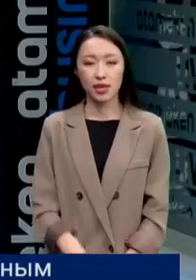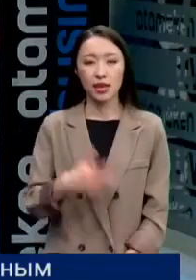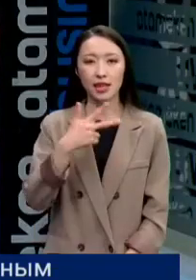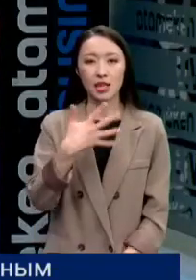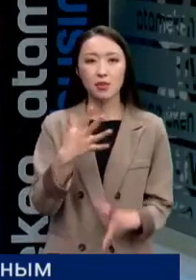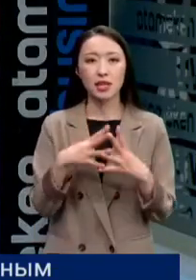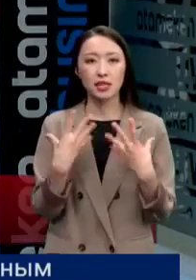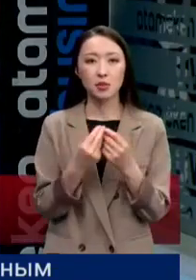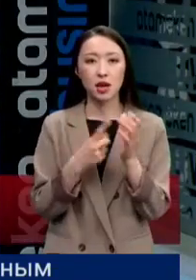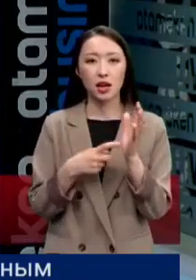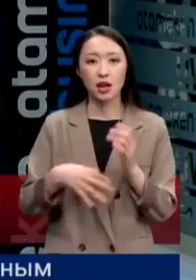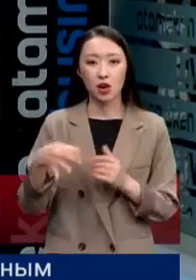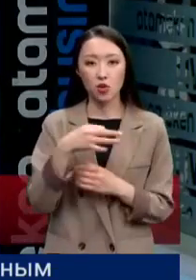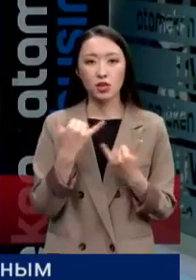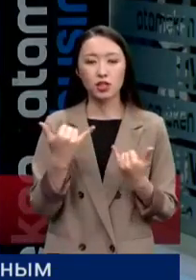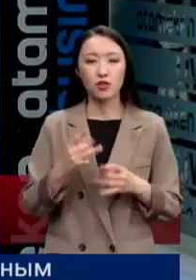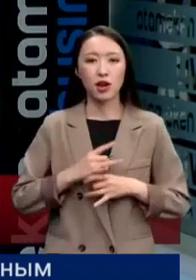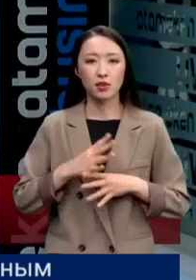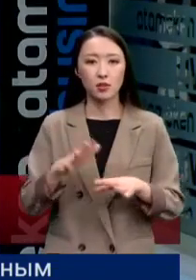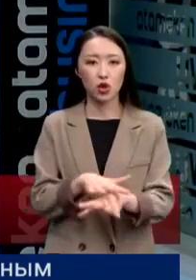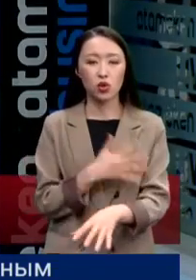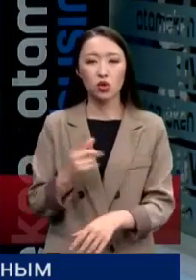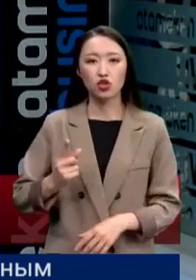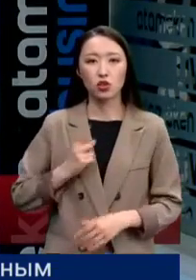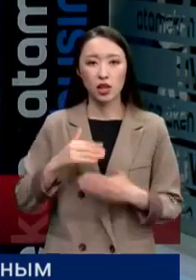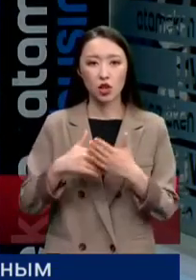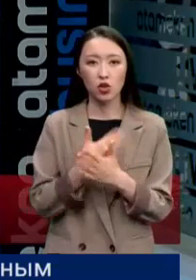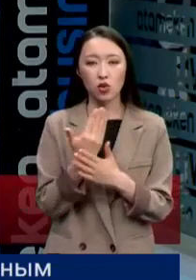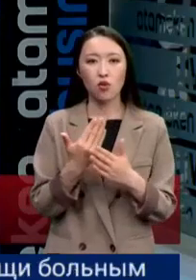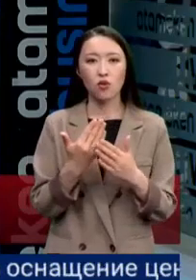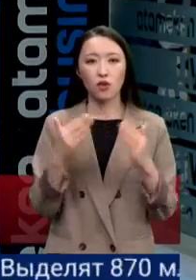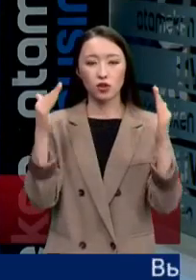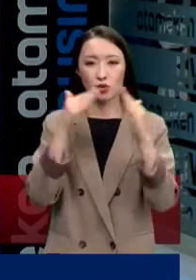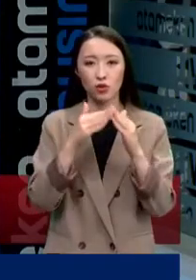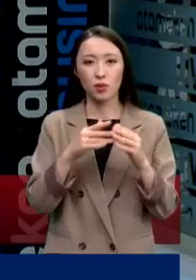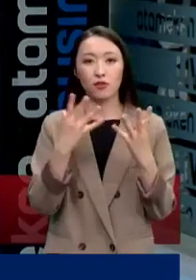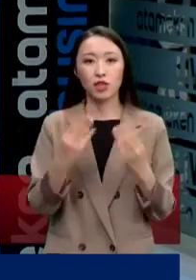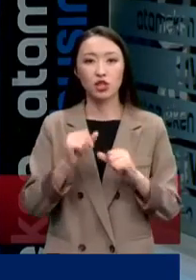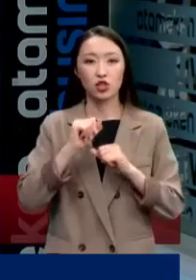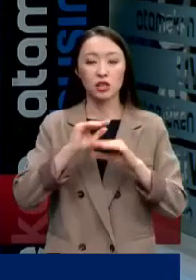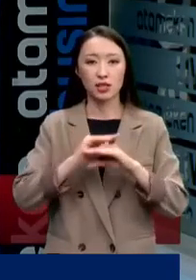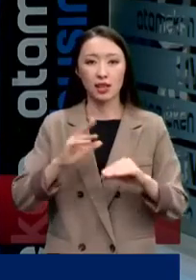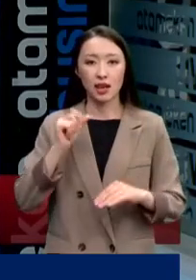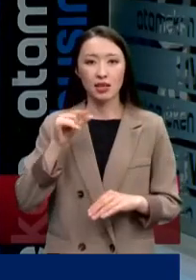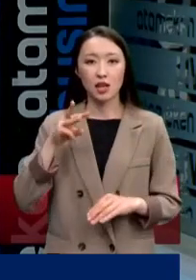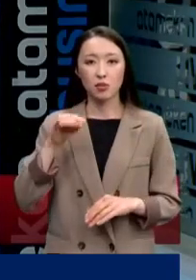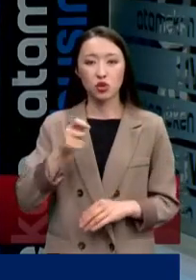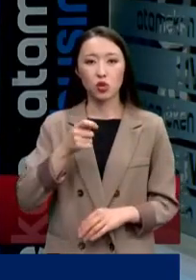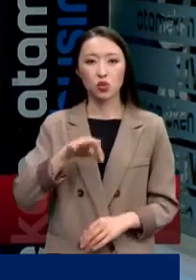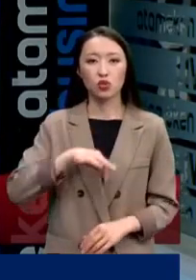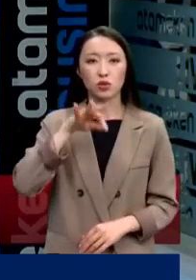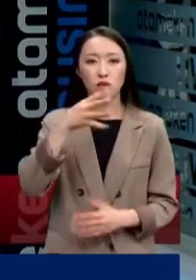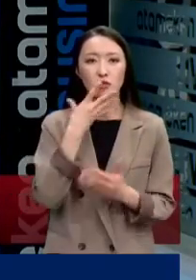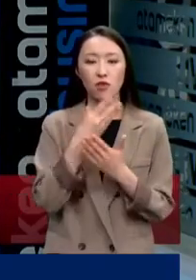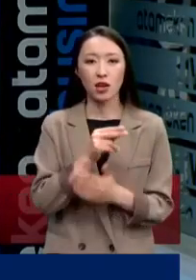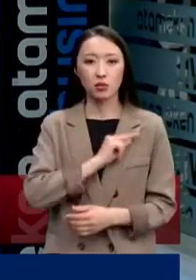35 семей Карагандинской области сегодня отметили долгожданное новоселье. В день защиты детей руководство Казахмыса вручило ключи от квартир своим